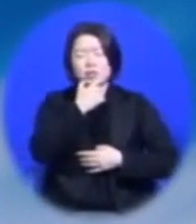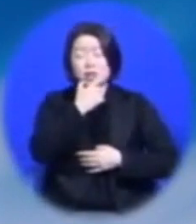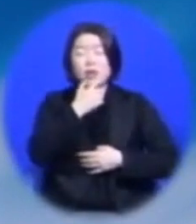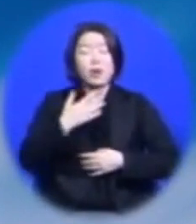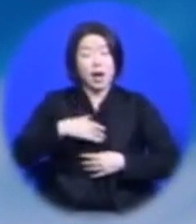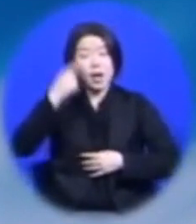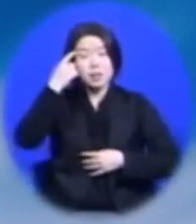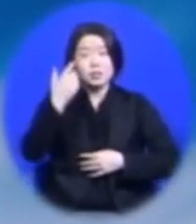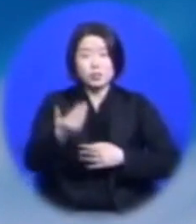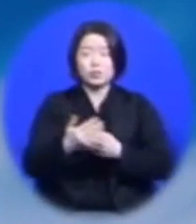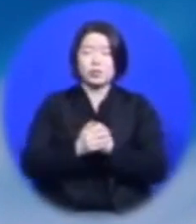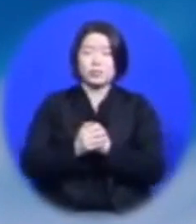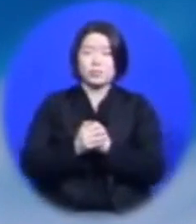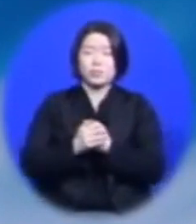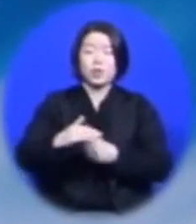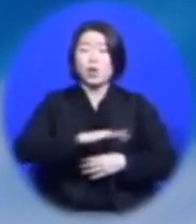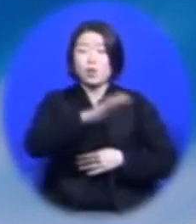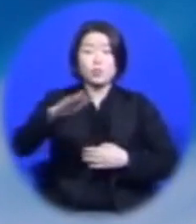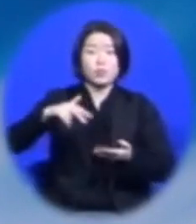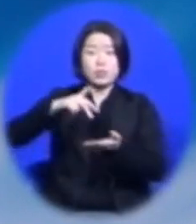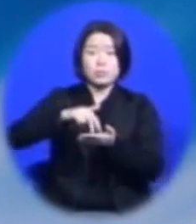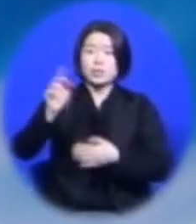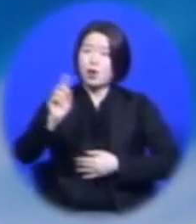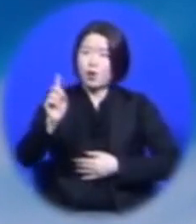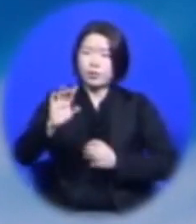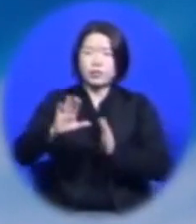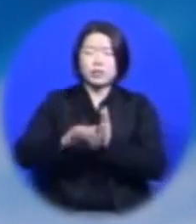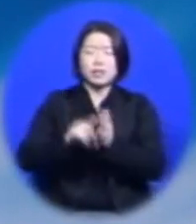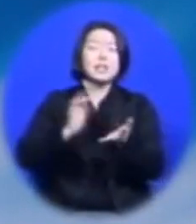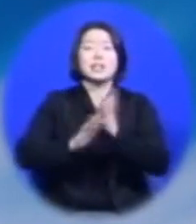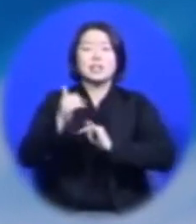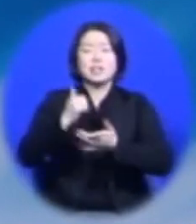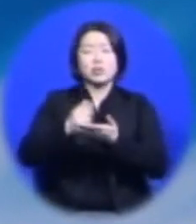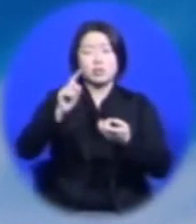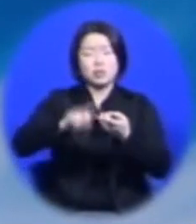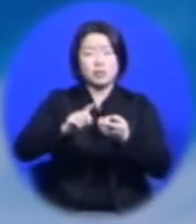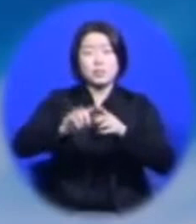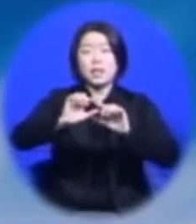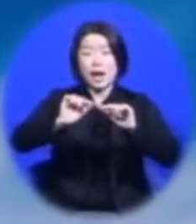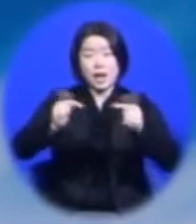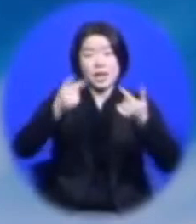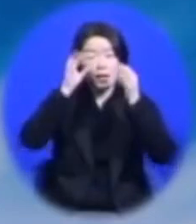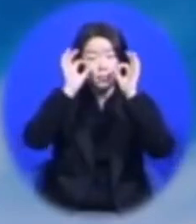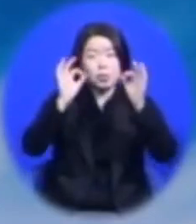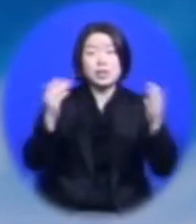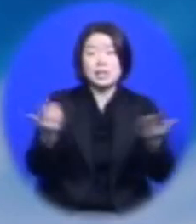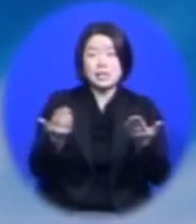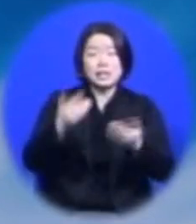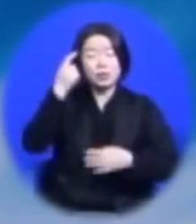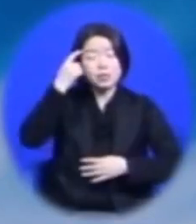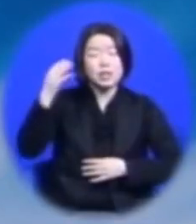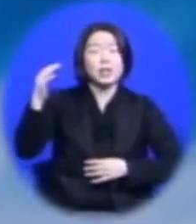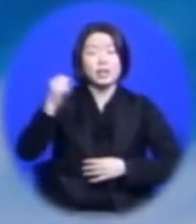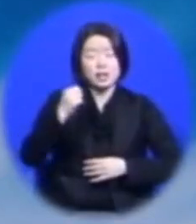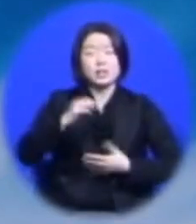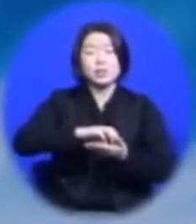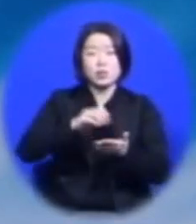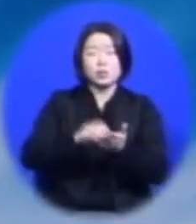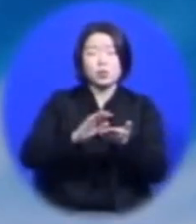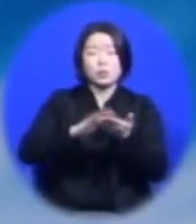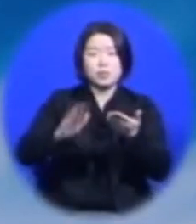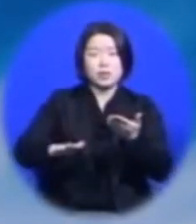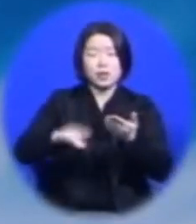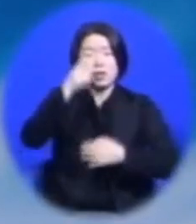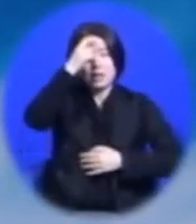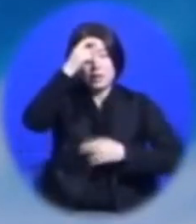아시죠? 우리로서는 어떤 때는 예수님답지 않아 보이는 일이라고 생각이 될 정도입니다. 겟세마네